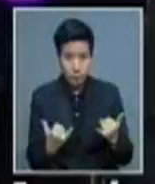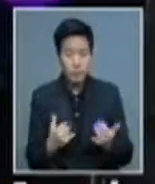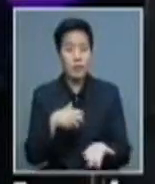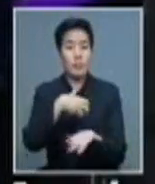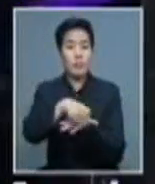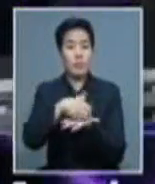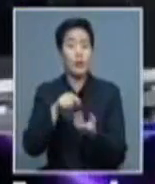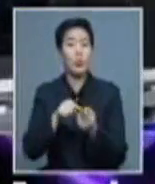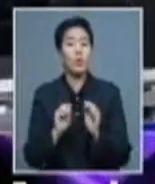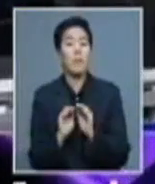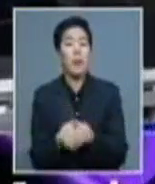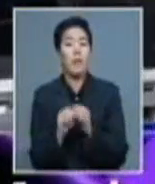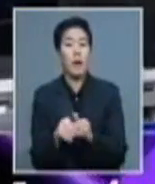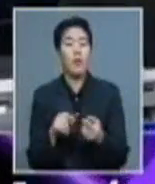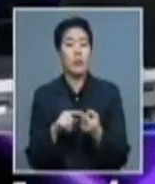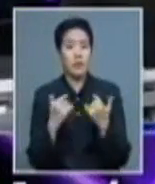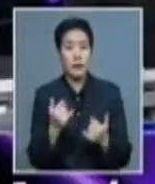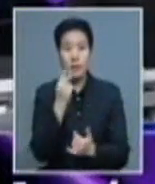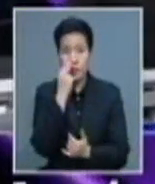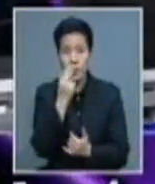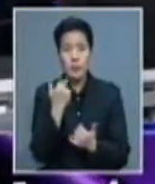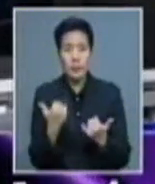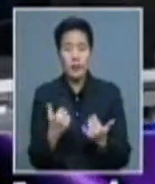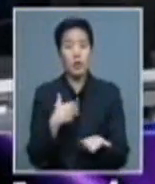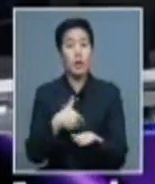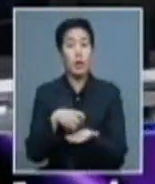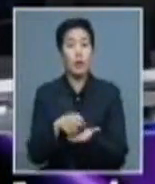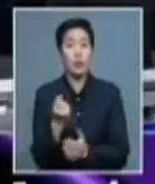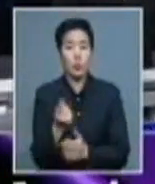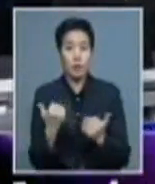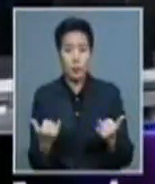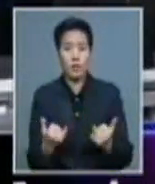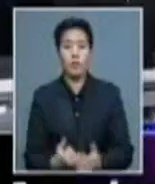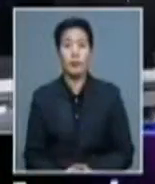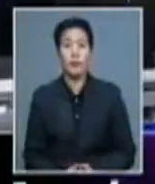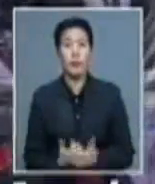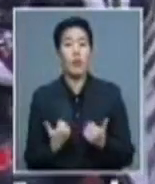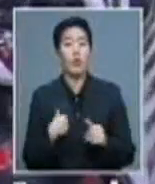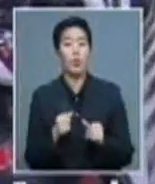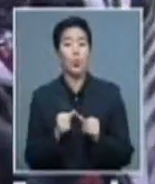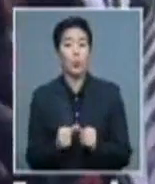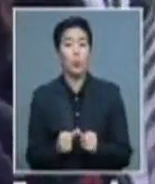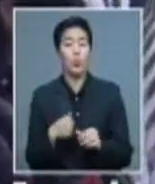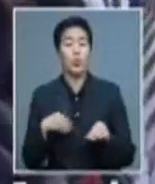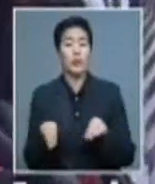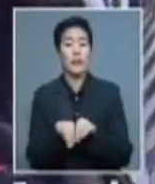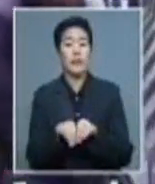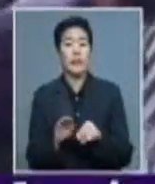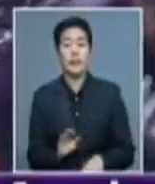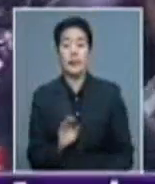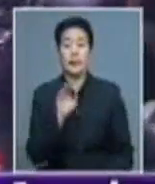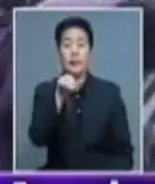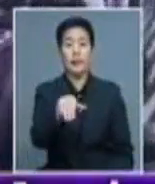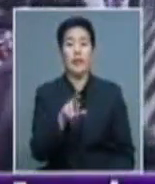ราบุญศรีนะครับอยู่ที่บริเวณแยกลาดพร้าวนะครับรัชดาลาดพร้าวรายงานสดเข้ามาครับ ค่ะคุณธีรวัฒน์คะขณะนี้ดิฉันอยู่บนบริเวณนะคะสะพาน